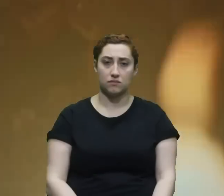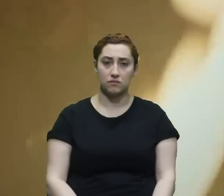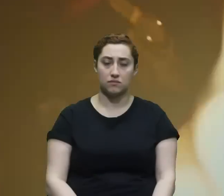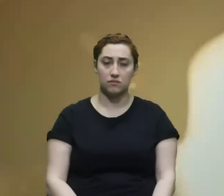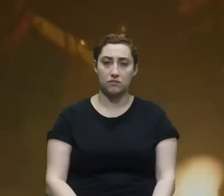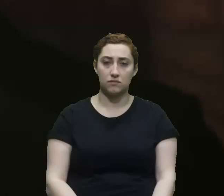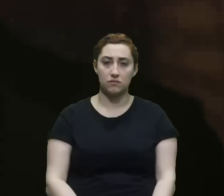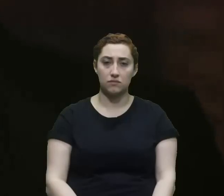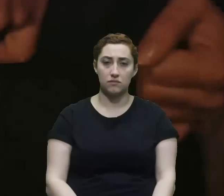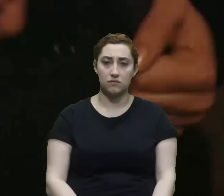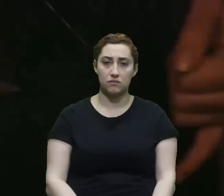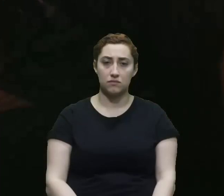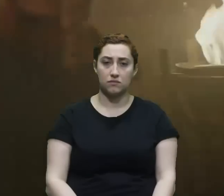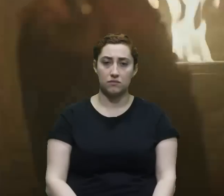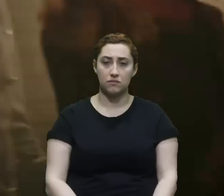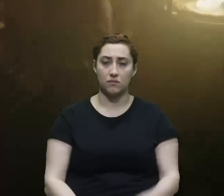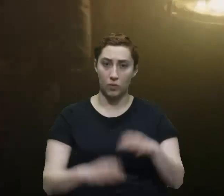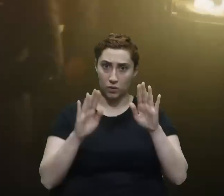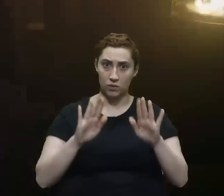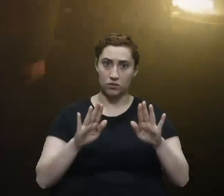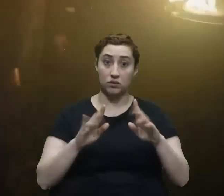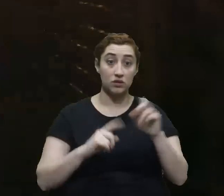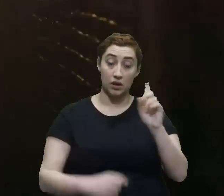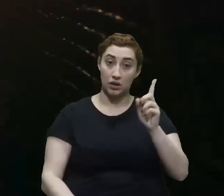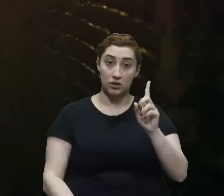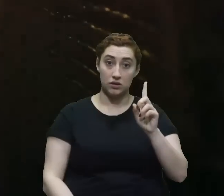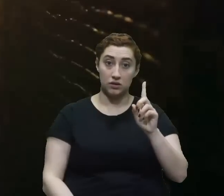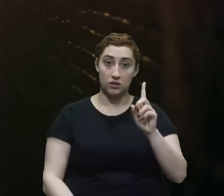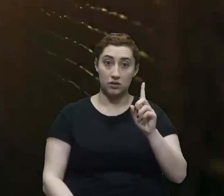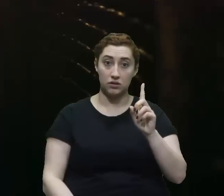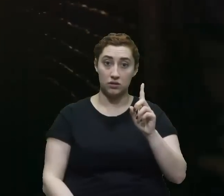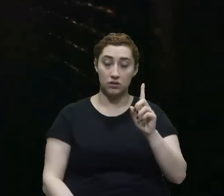Galip fark edip silahını çekti. Eyt! Sakın!